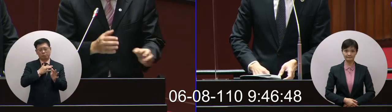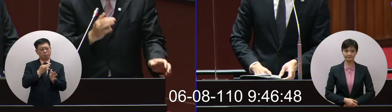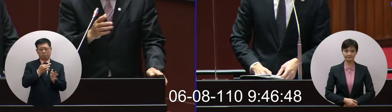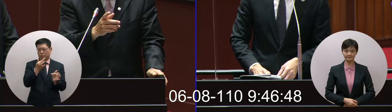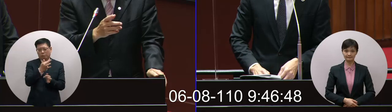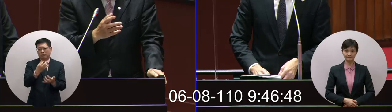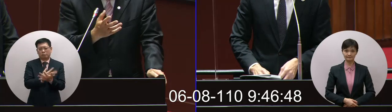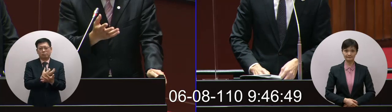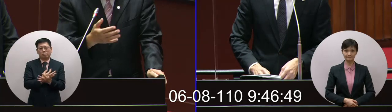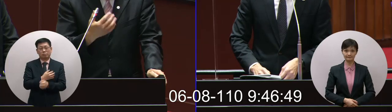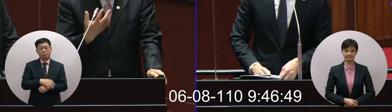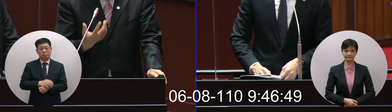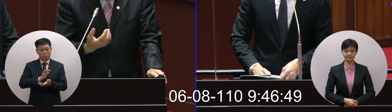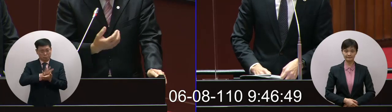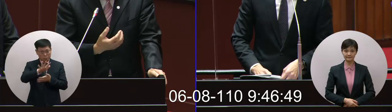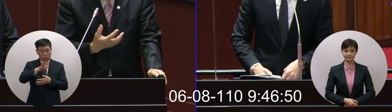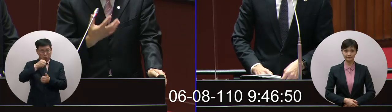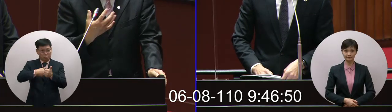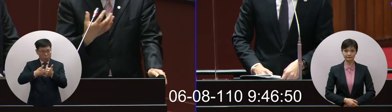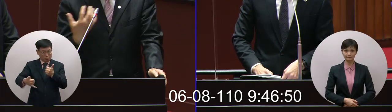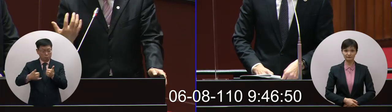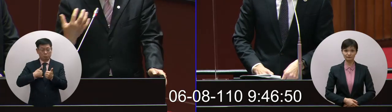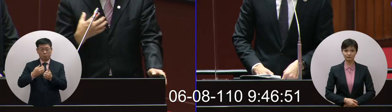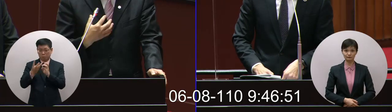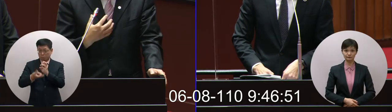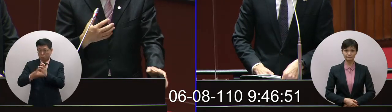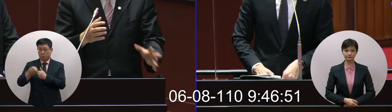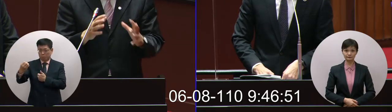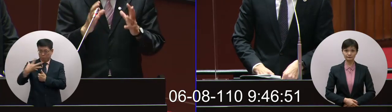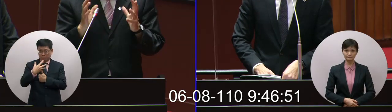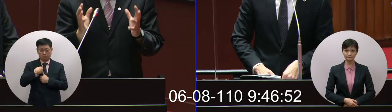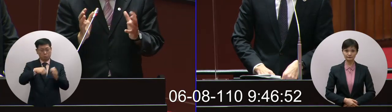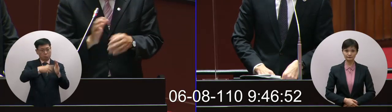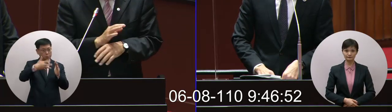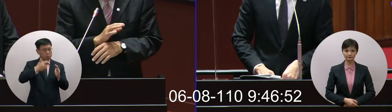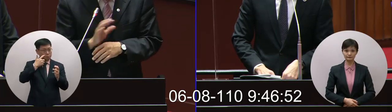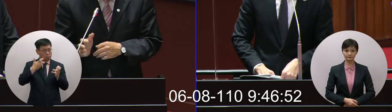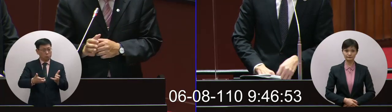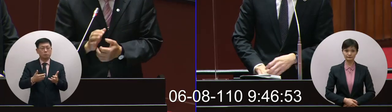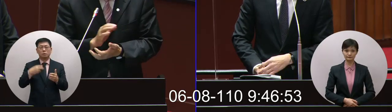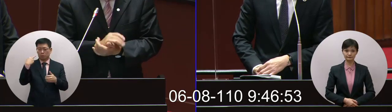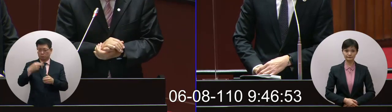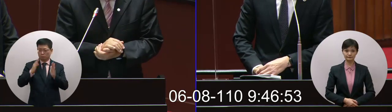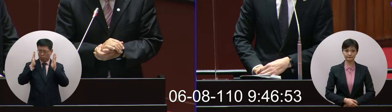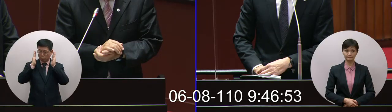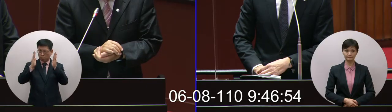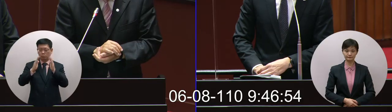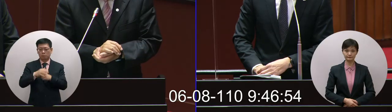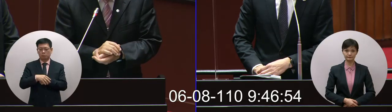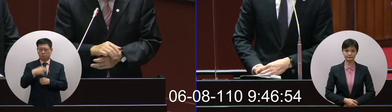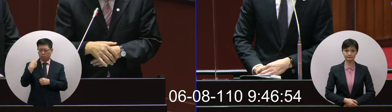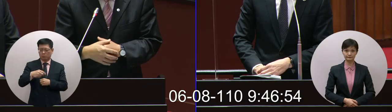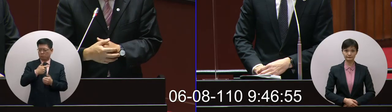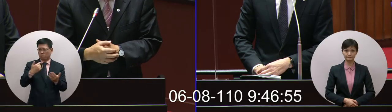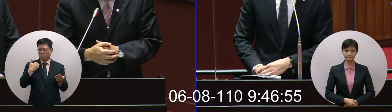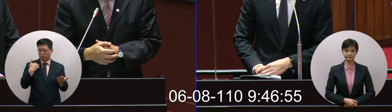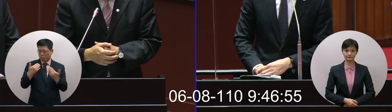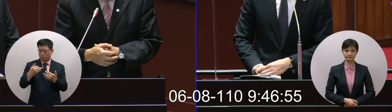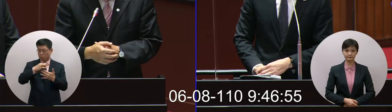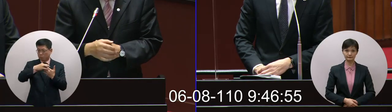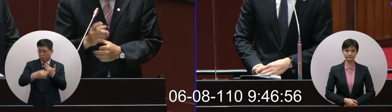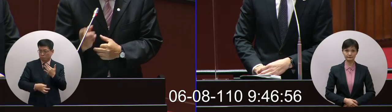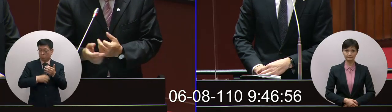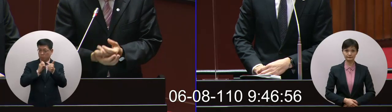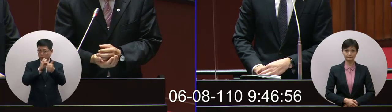定吼，啊不然。委员把这个讯息了，院长嘛足重视的，所以我迄阵就阁正式用一个足明确的规范